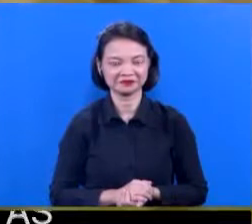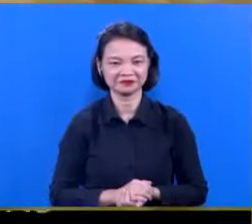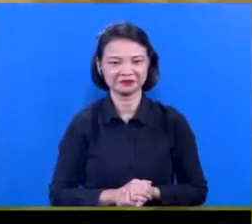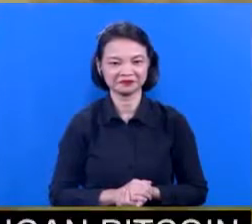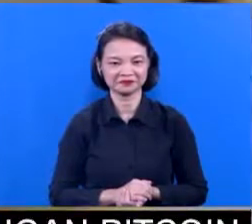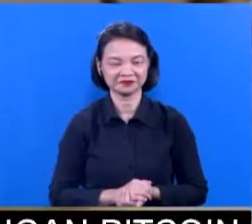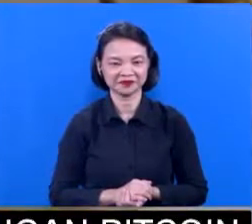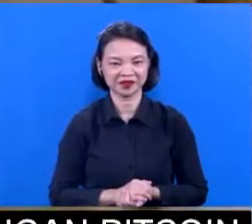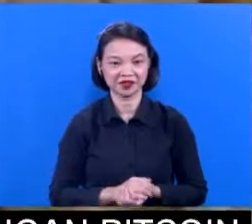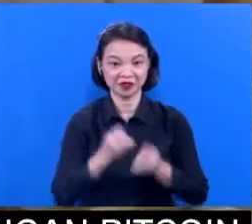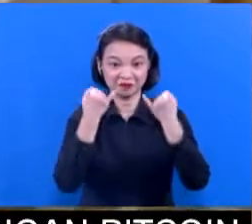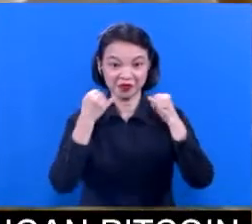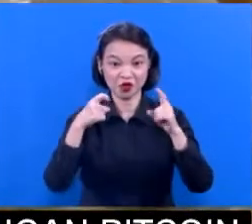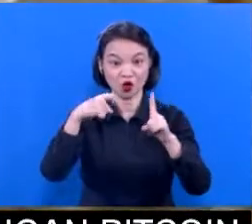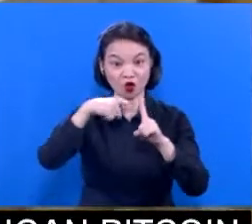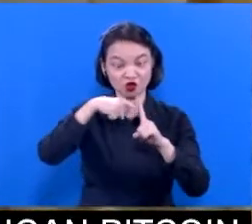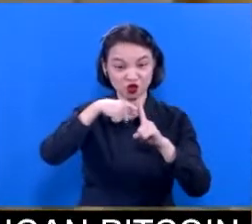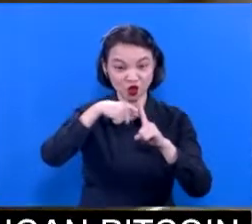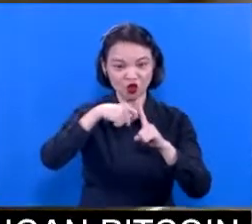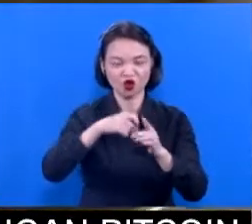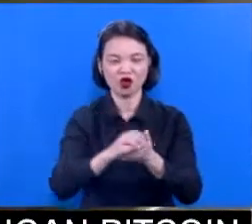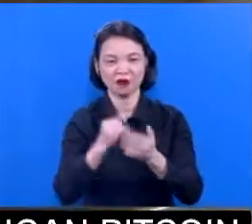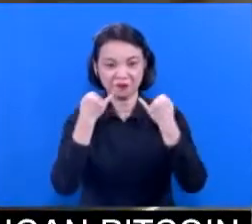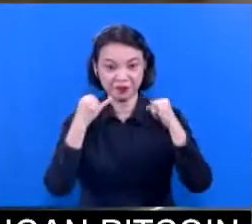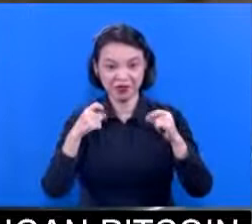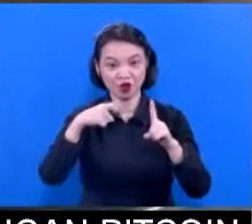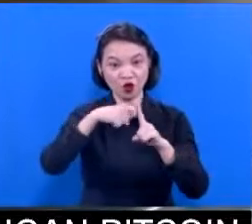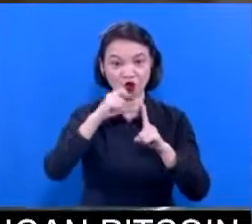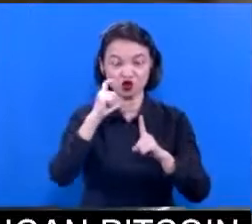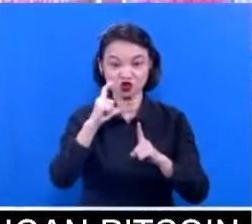Ada mie kocok, ada mie koclok. Mau pilih yang mana?